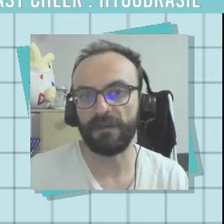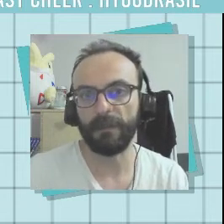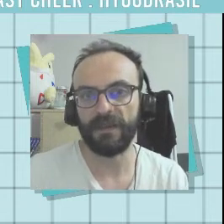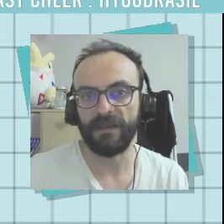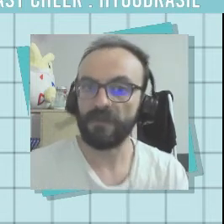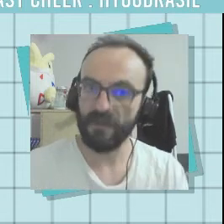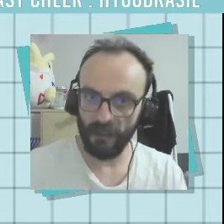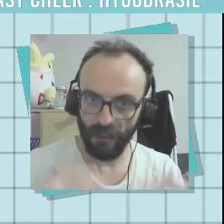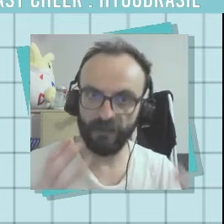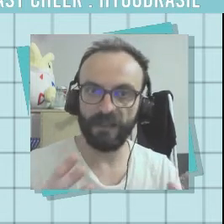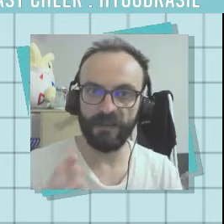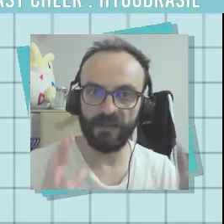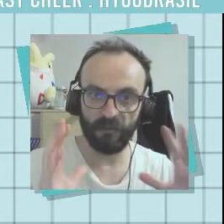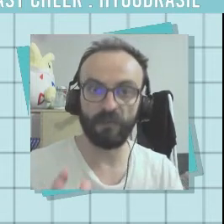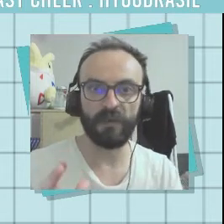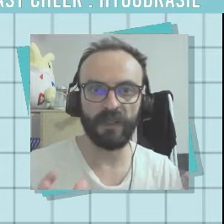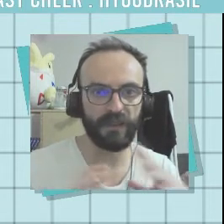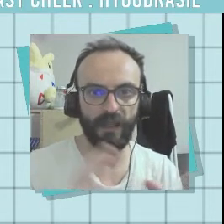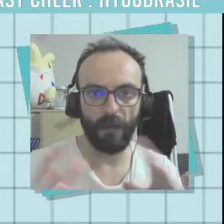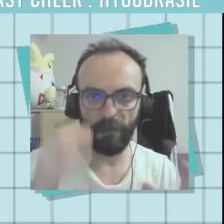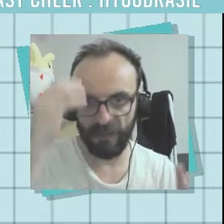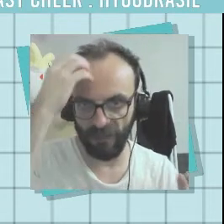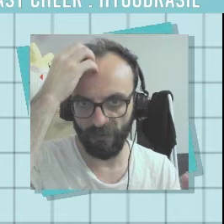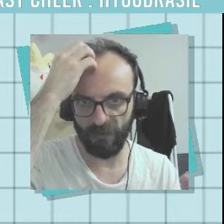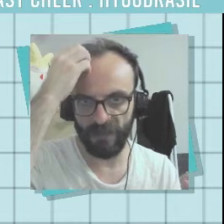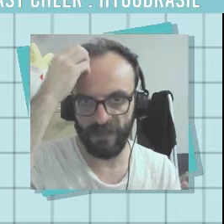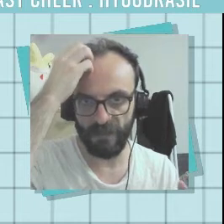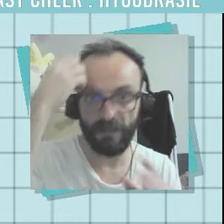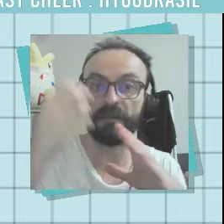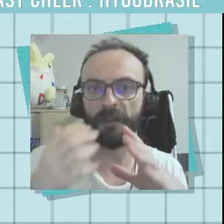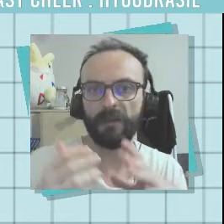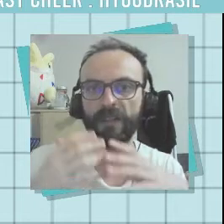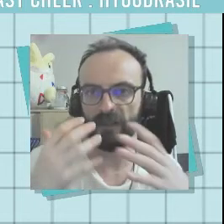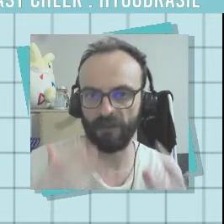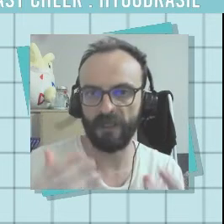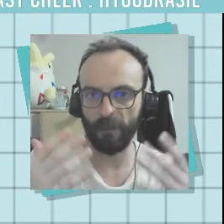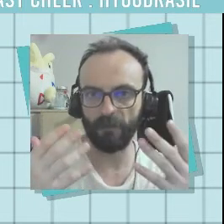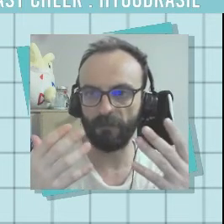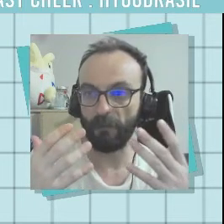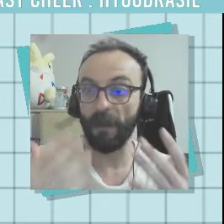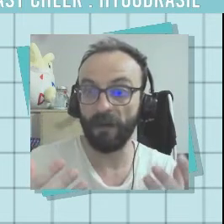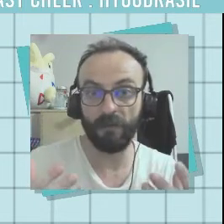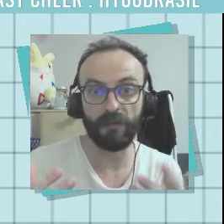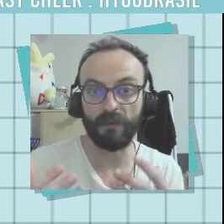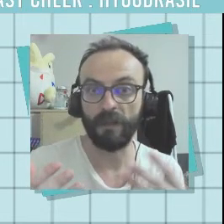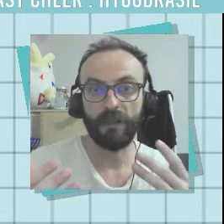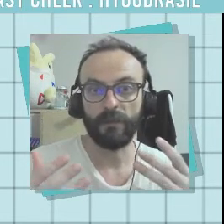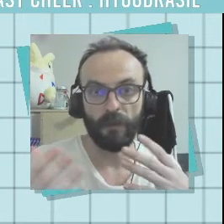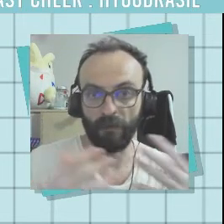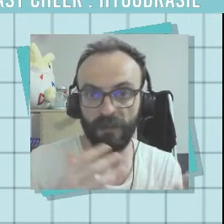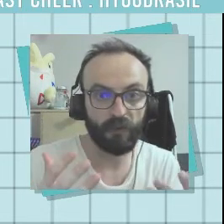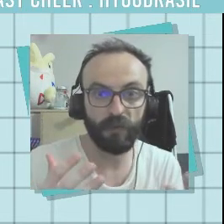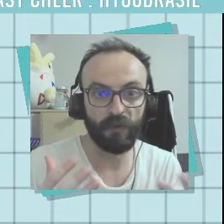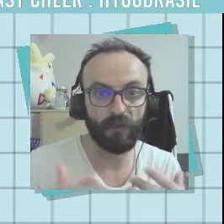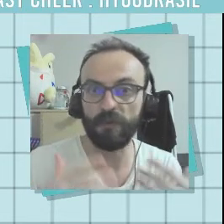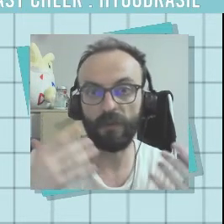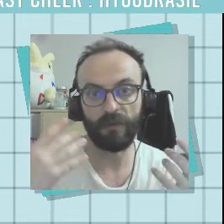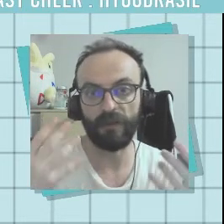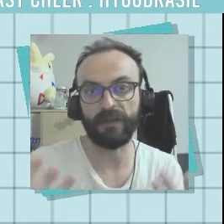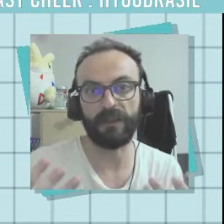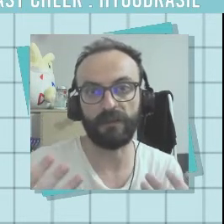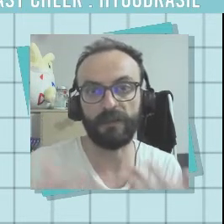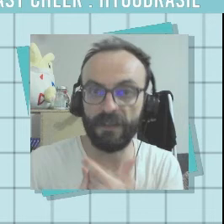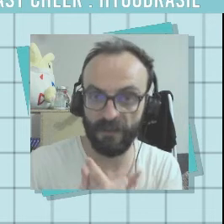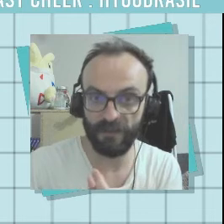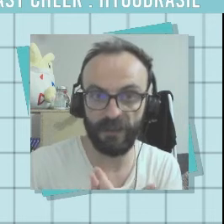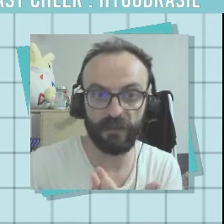fait, il fait pas sens. Ce serait intéressant si tout le monde était à peu près calé en langue des signes, parce qu'évidemment, il y a des gens qui peuvent pas comprendre. Tu peux avoir des troubles neuraux, tu peux avoir